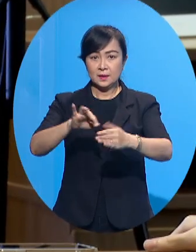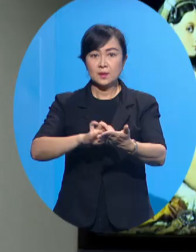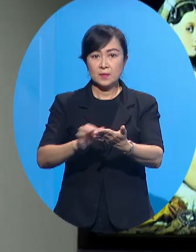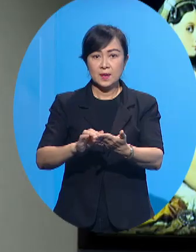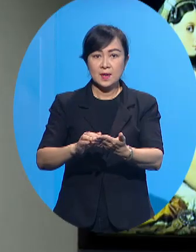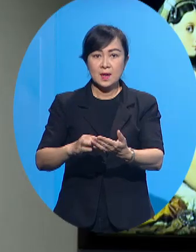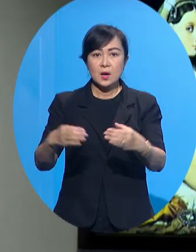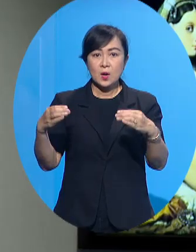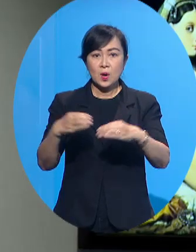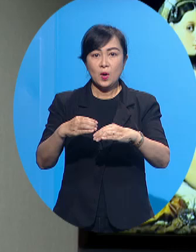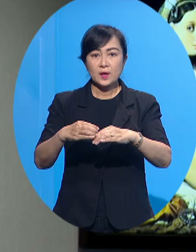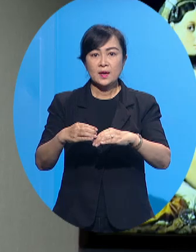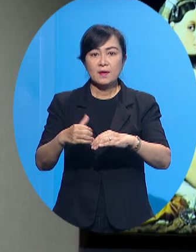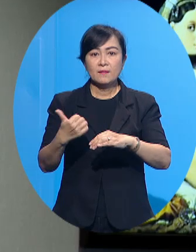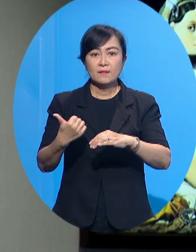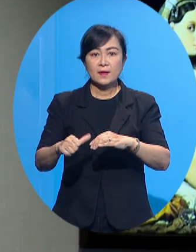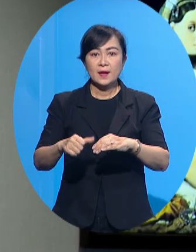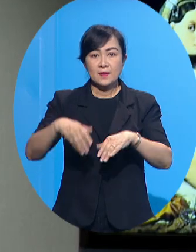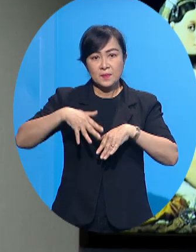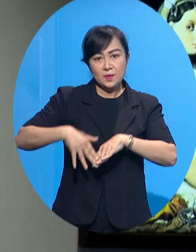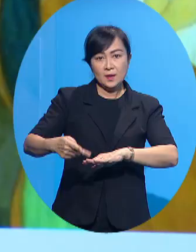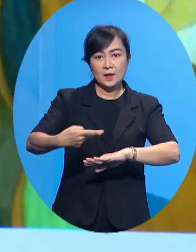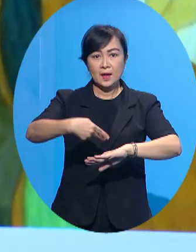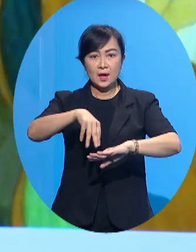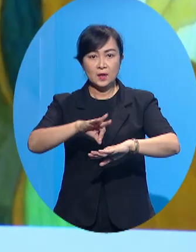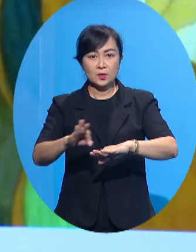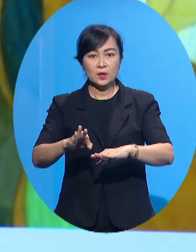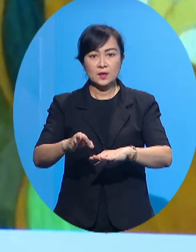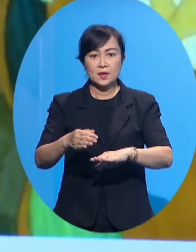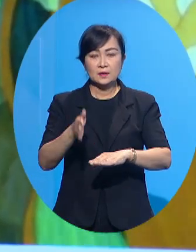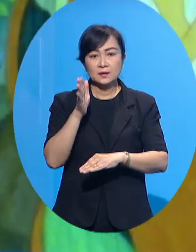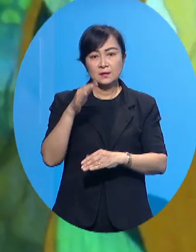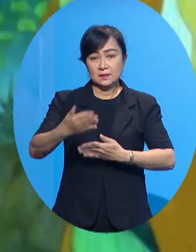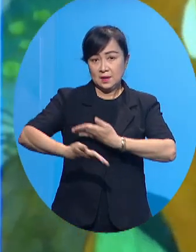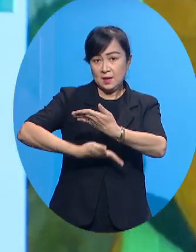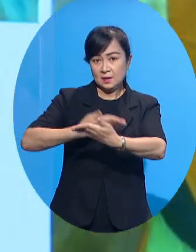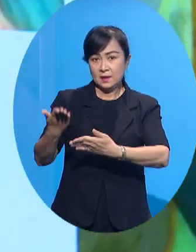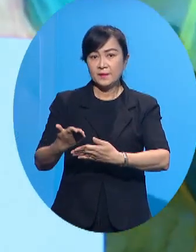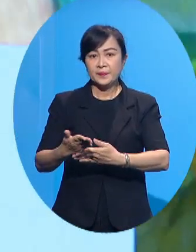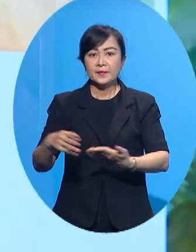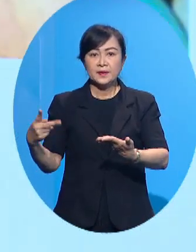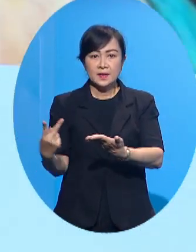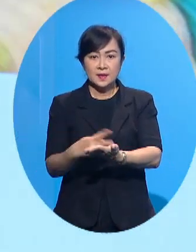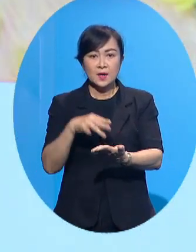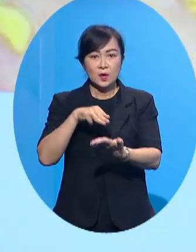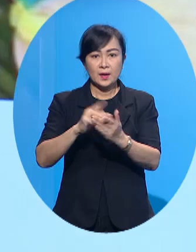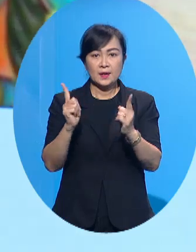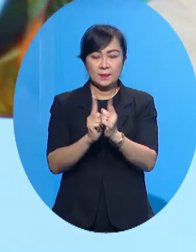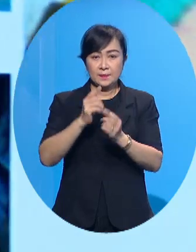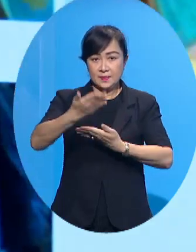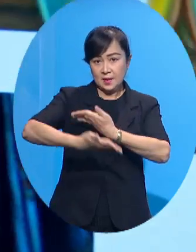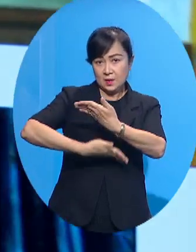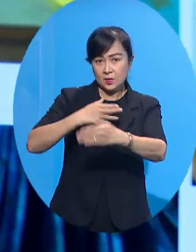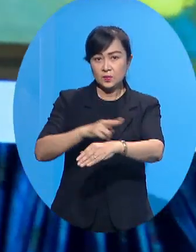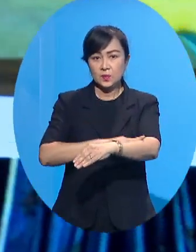thuật công nghệ, các buổi hội thảo học thuật và các buổi biểu diễn tích hợp nghệ thuật thị giác tương tác. Ngoài ra, sự kiện còn tạo cơ hội gặp gỡ, giao